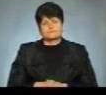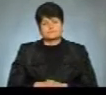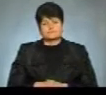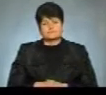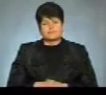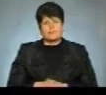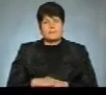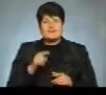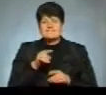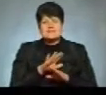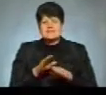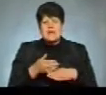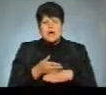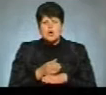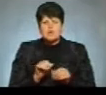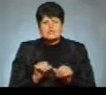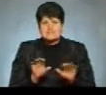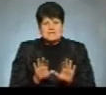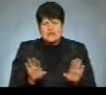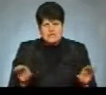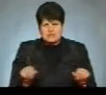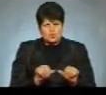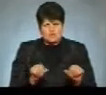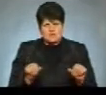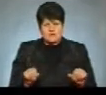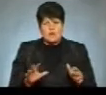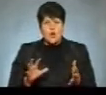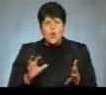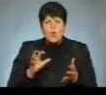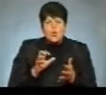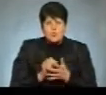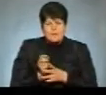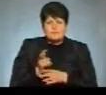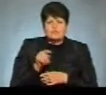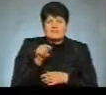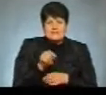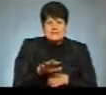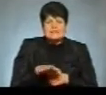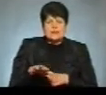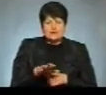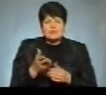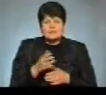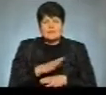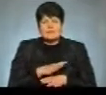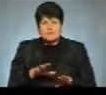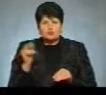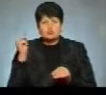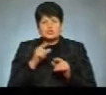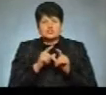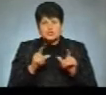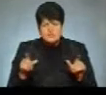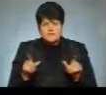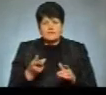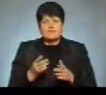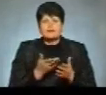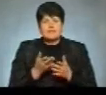Він не роз'єднує. Я кажу, окупант прийшов там, на ті території, де не було шкіл, де не